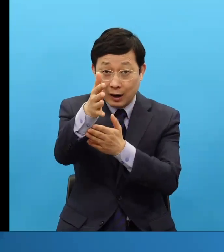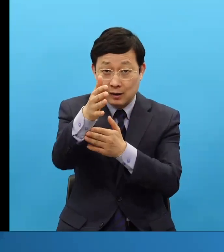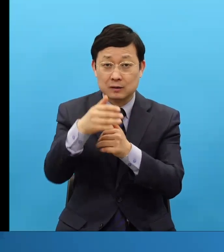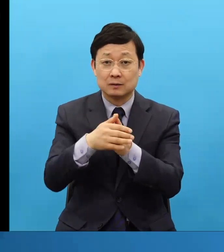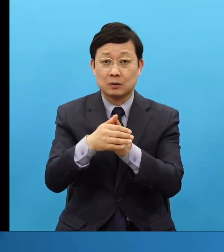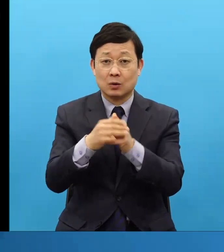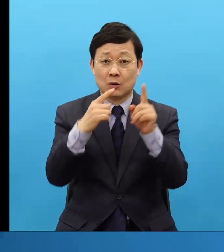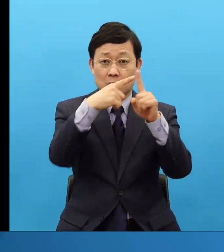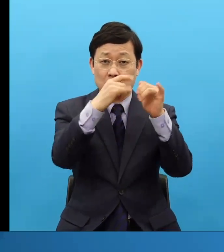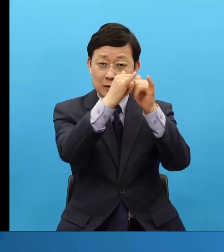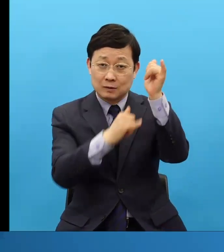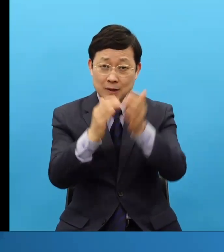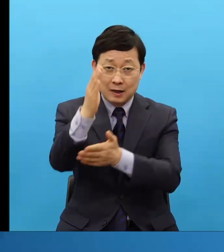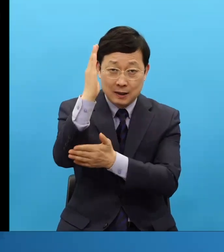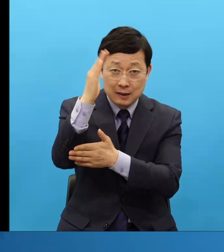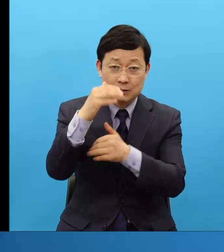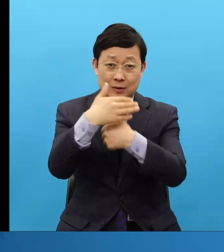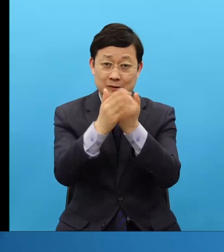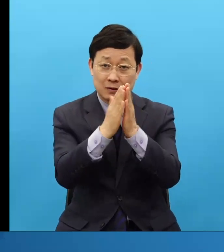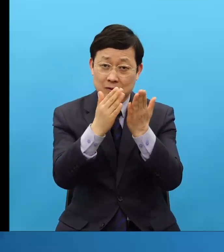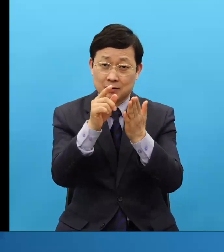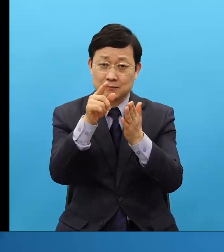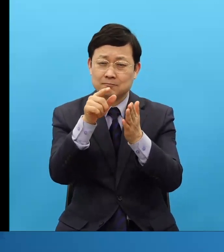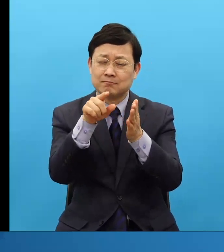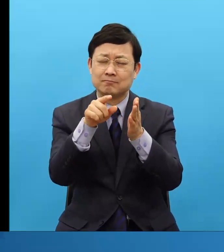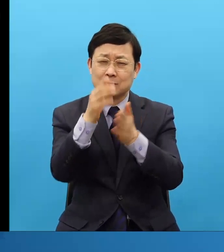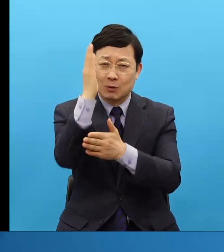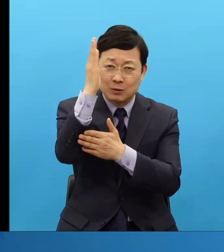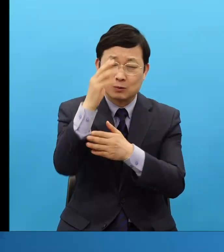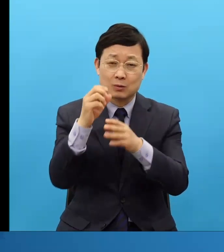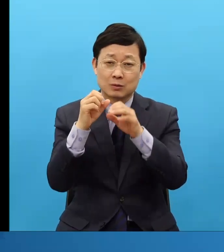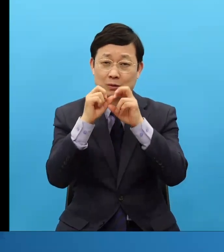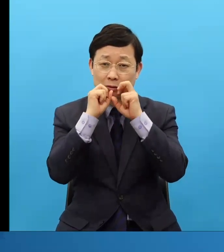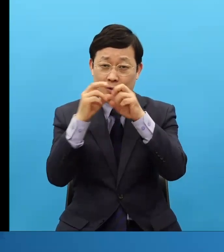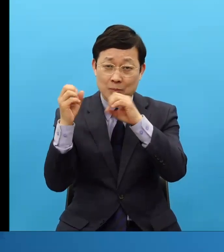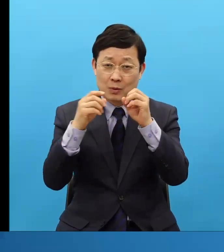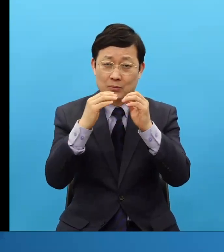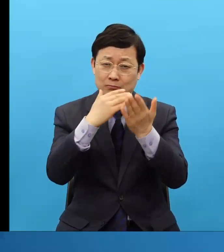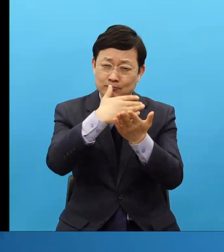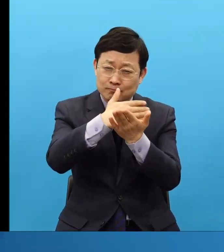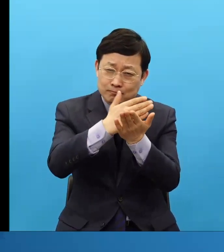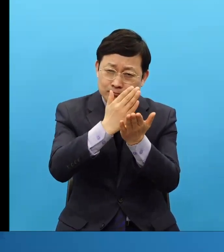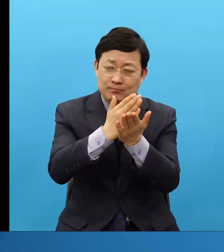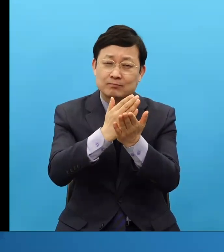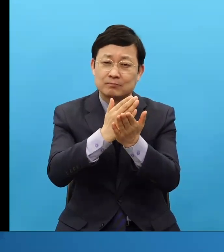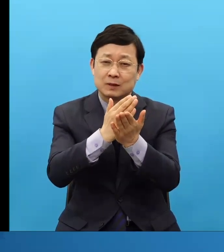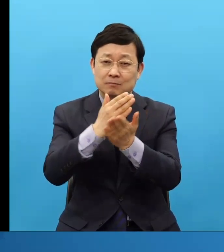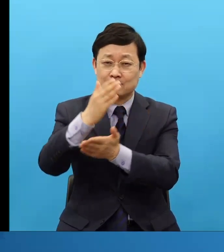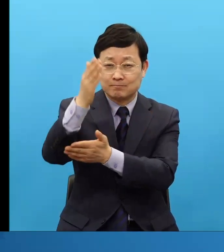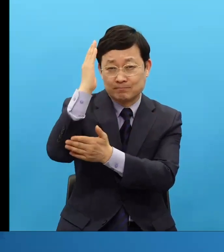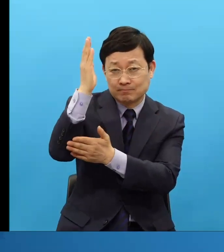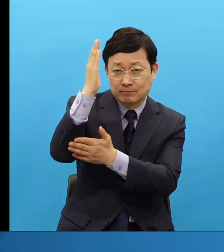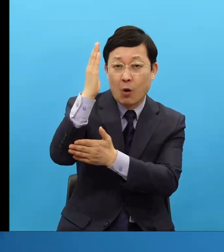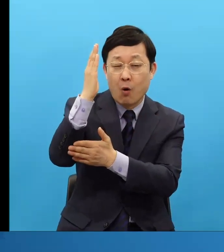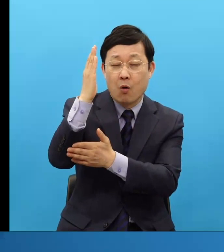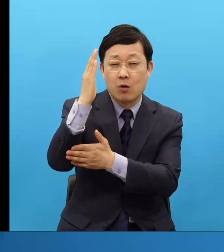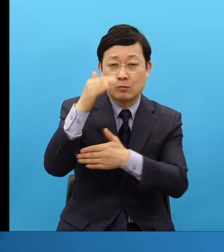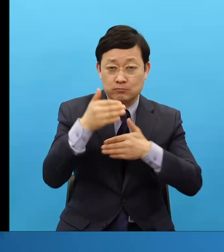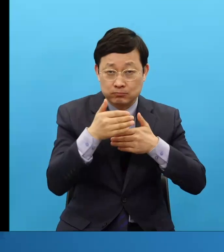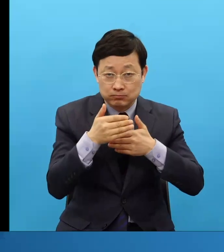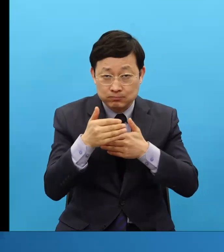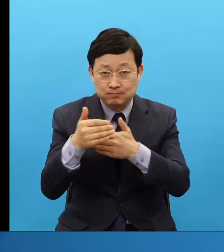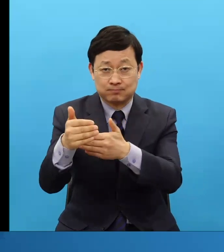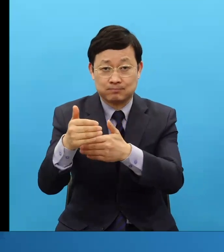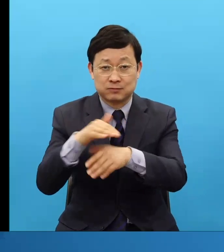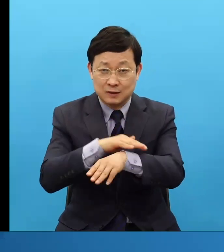교회사, 성경과 신학, 선교 포럼, 중직자 현장 포럼이 진행되었습니다. The last semester